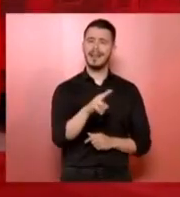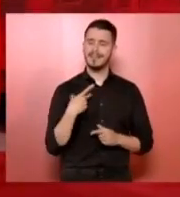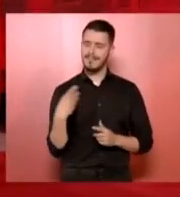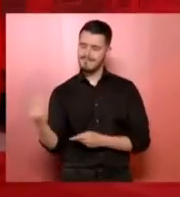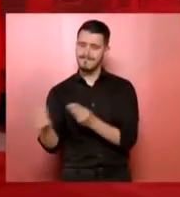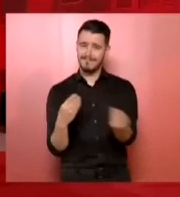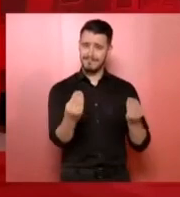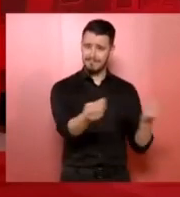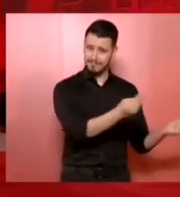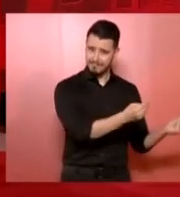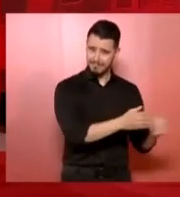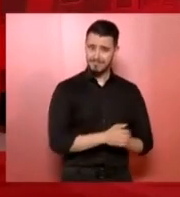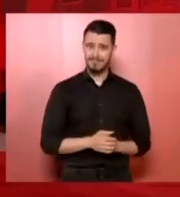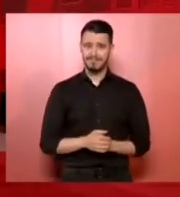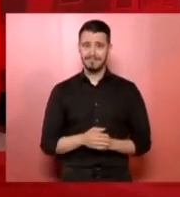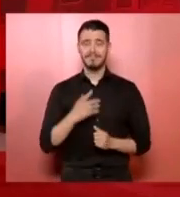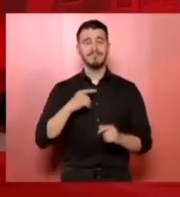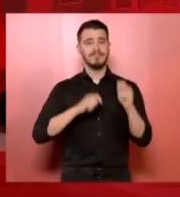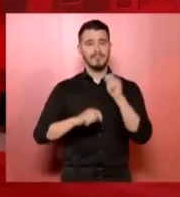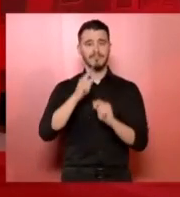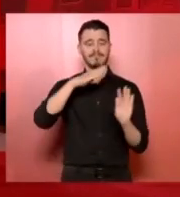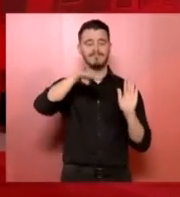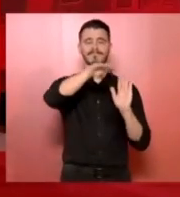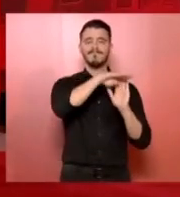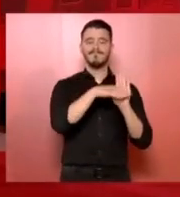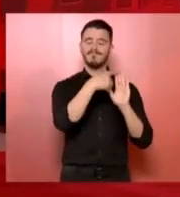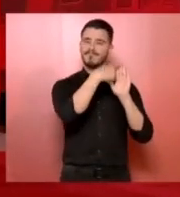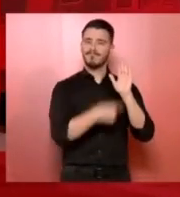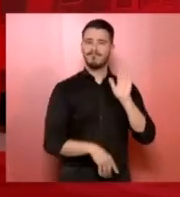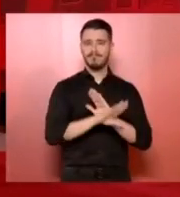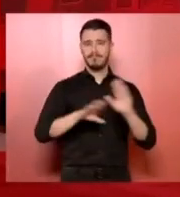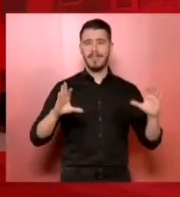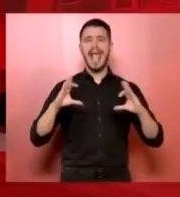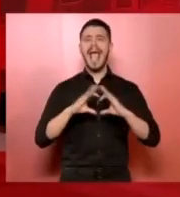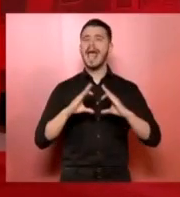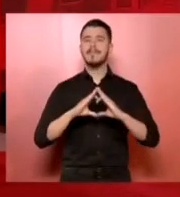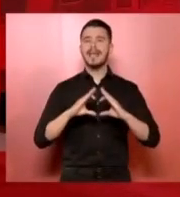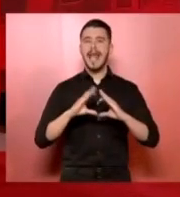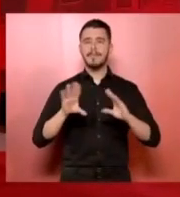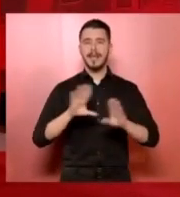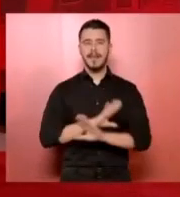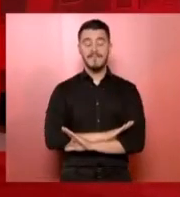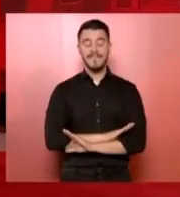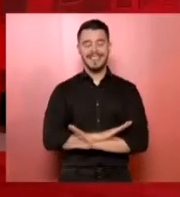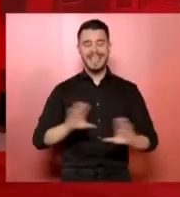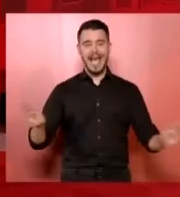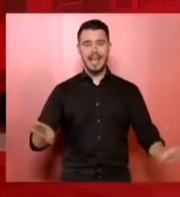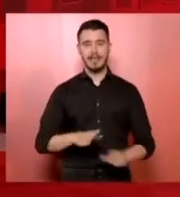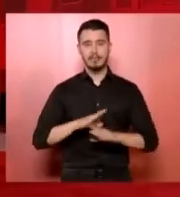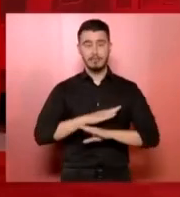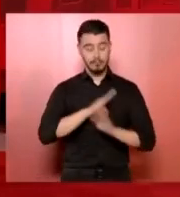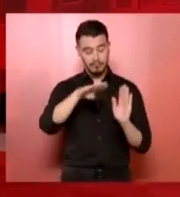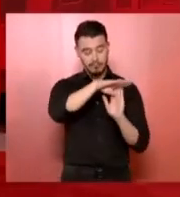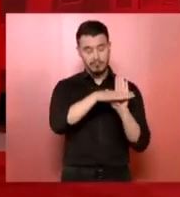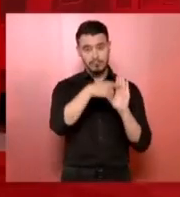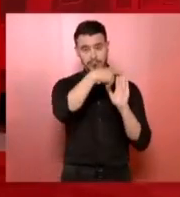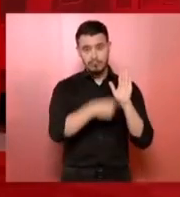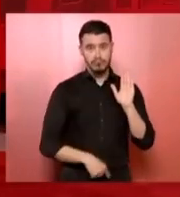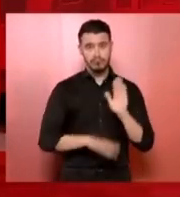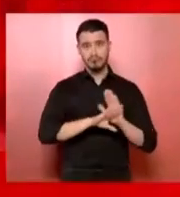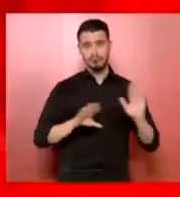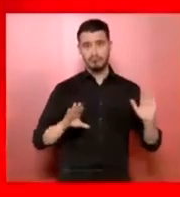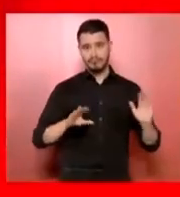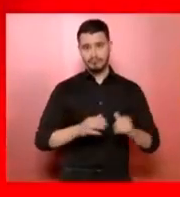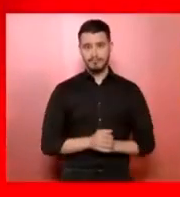περιορισμούς στις κανόνες του Airbnb. Θέλω να σας πω ποια είναι η λογική γιατί το κάνουμε